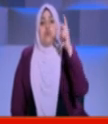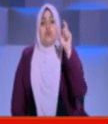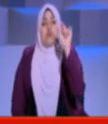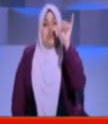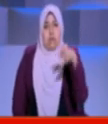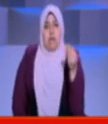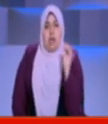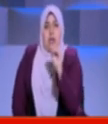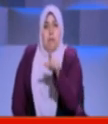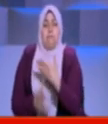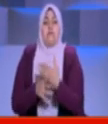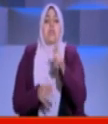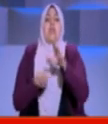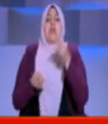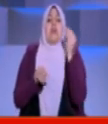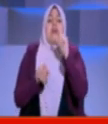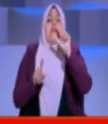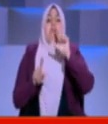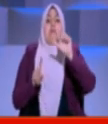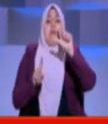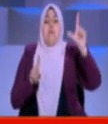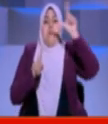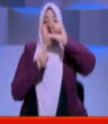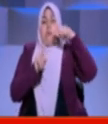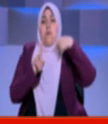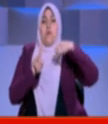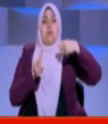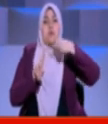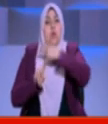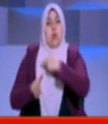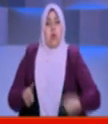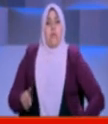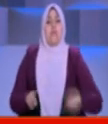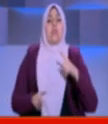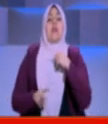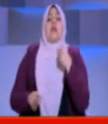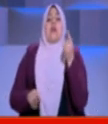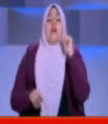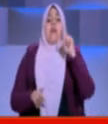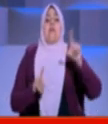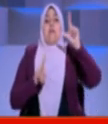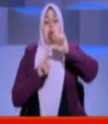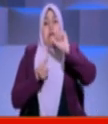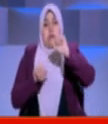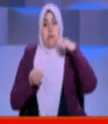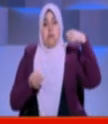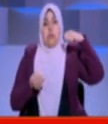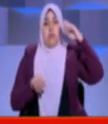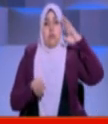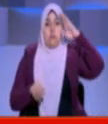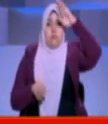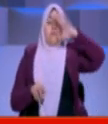الزرفي من رئاسة هذه الحكومة. سننتظر إذن، وهو الرئيس العراقي برهم صالح كان قد أشار إلى حتمية إجراء